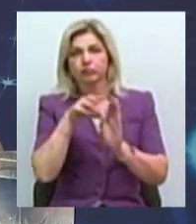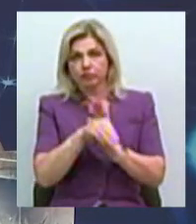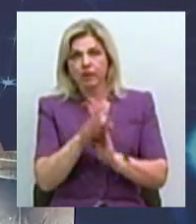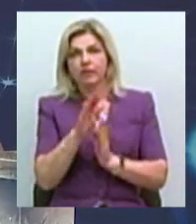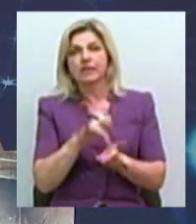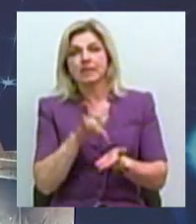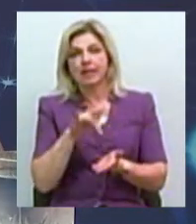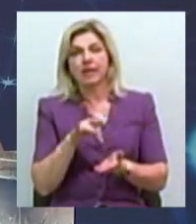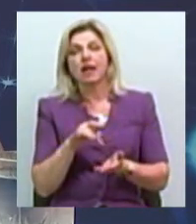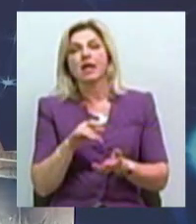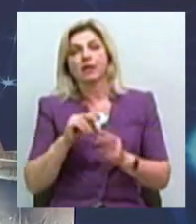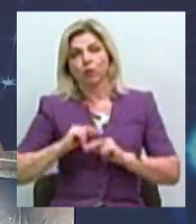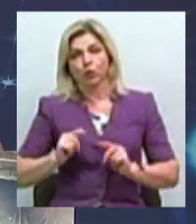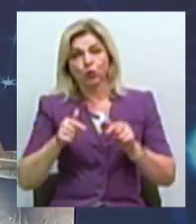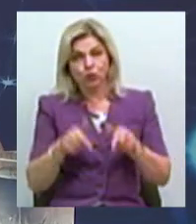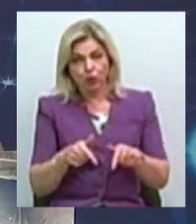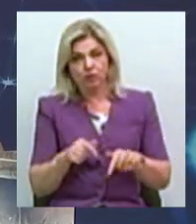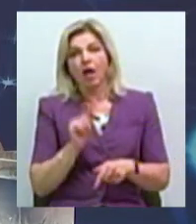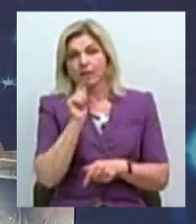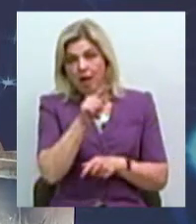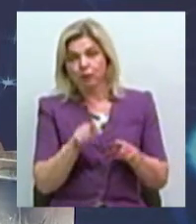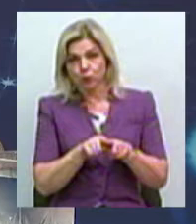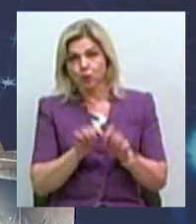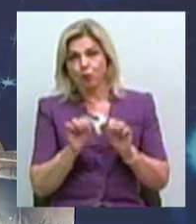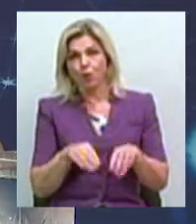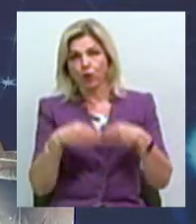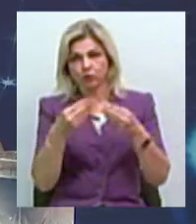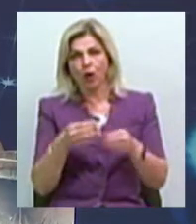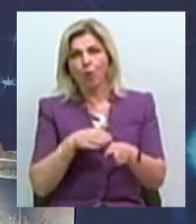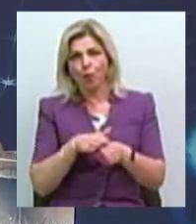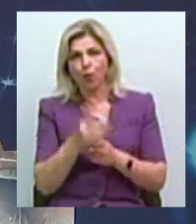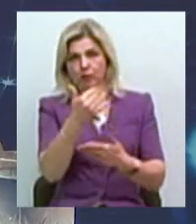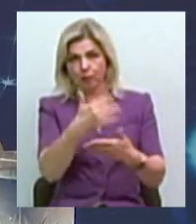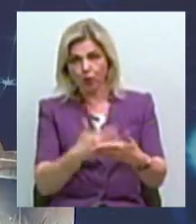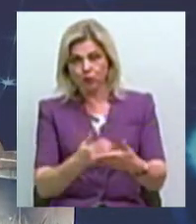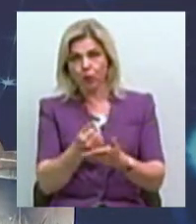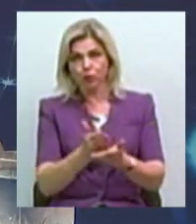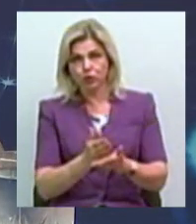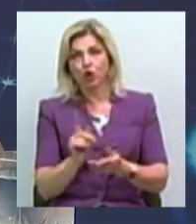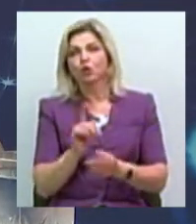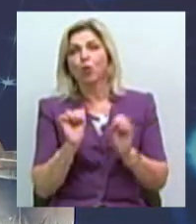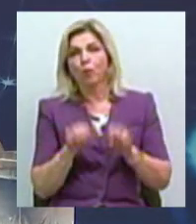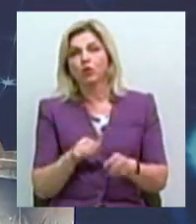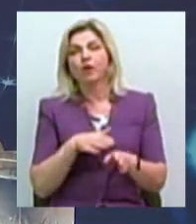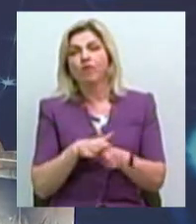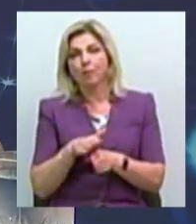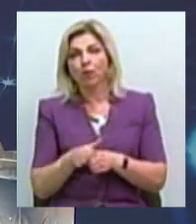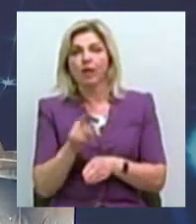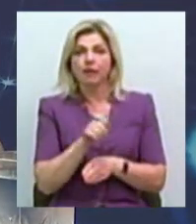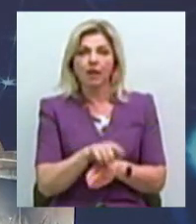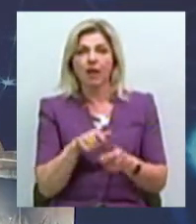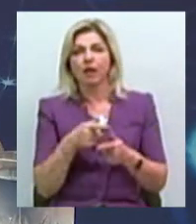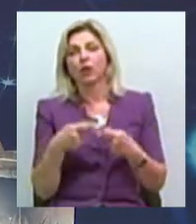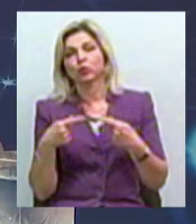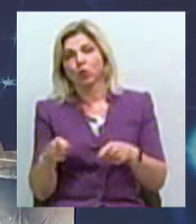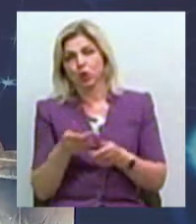є така інформація, і вони можуть надати повний перелік послуг, які можуть виконувати або здійснювати та чи інша служба